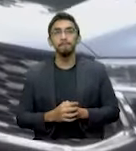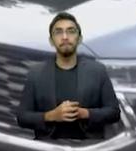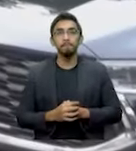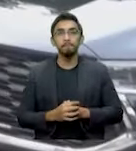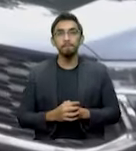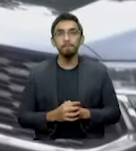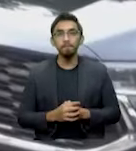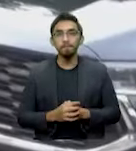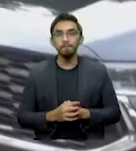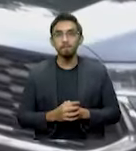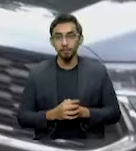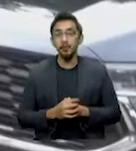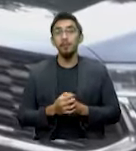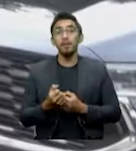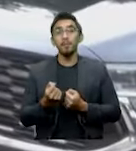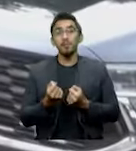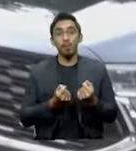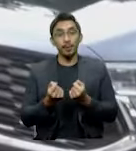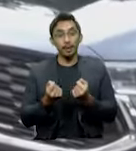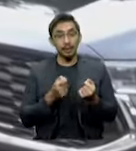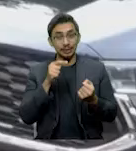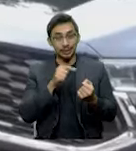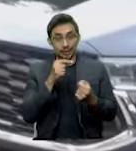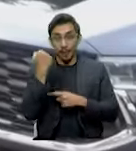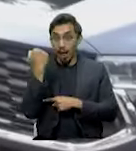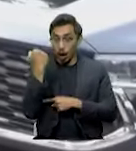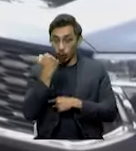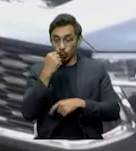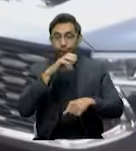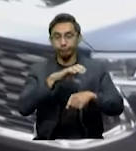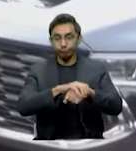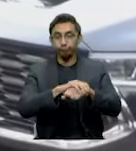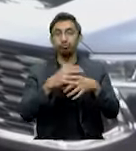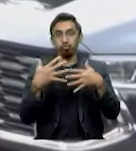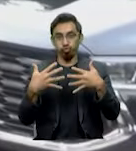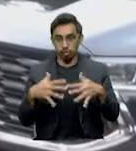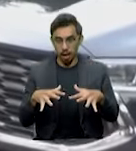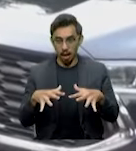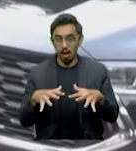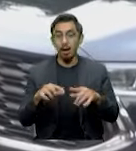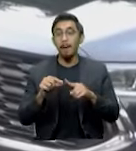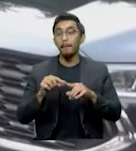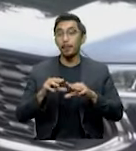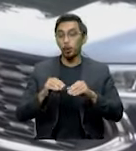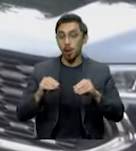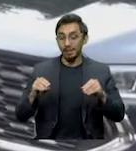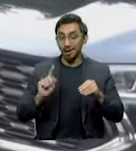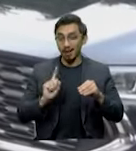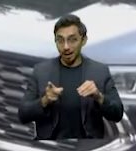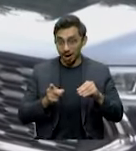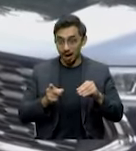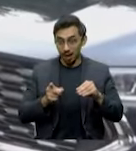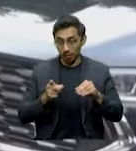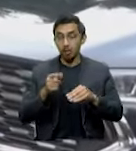Pengemudi mobil itu diamankan di lokasi, ya kan, bersama dengan security di sana, dan pada saat diamankan yang